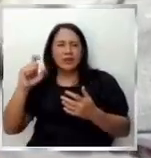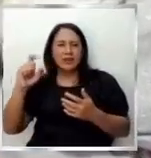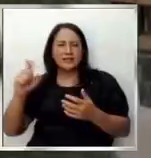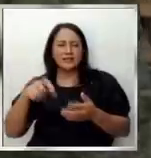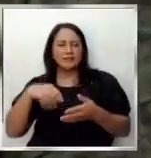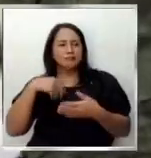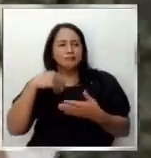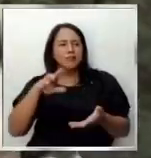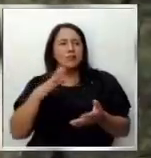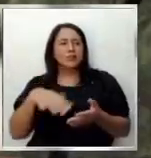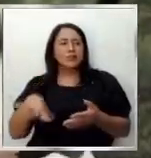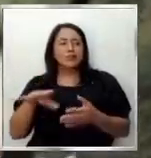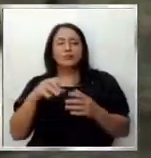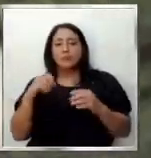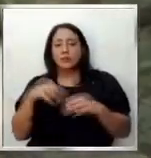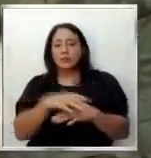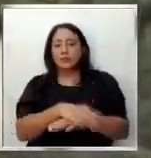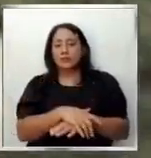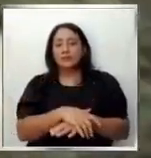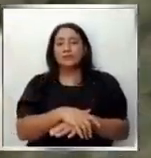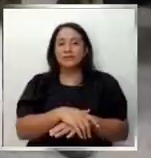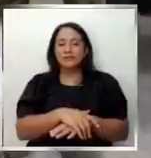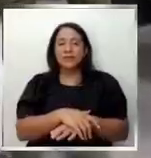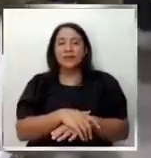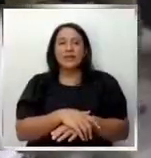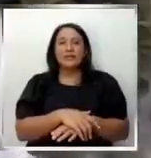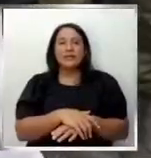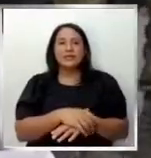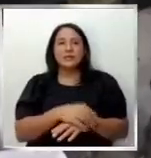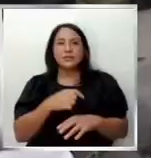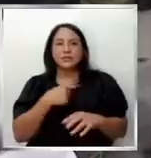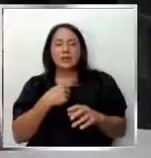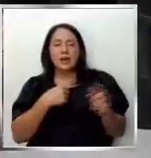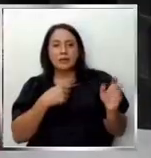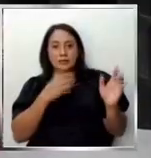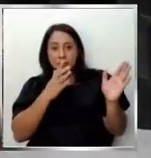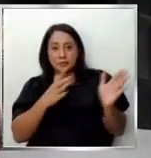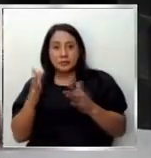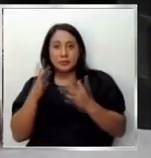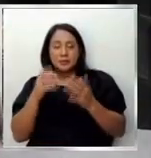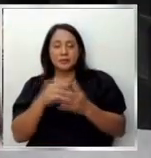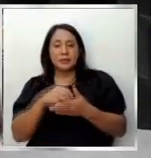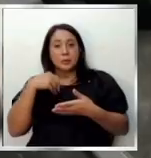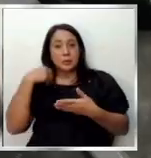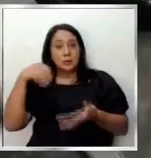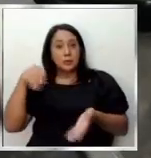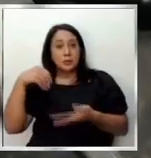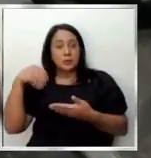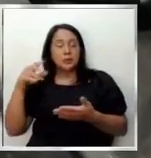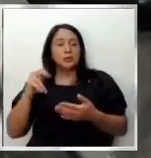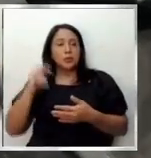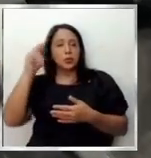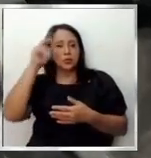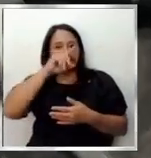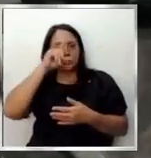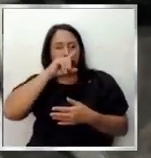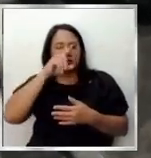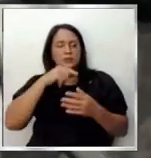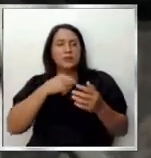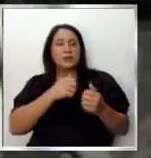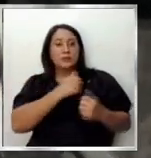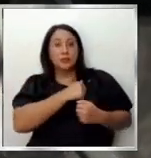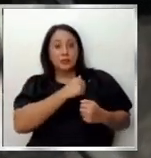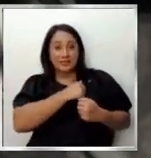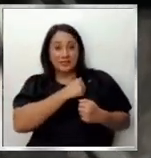sa mga maapektuhan nito. Naka-pre-position na po ang ating mga relief goods sa Northern Luzon Command ng Armed Forces of